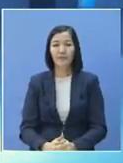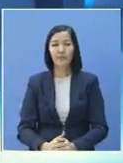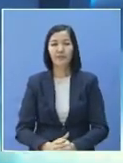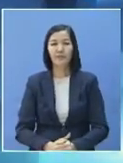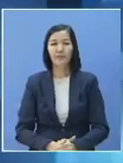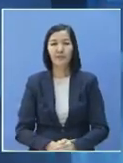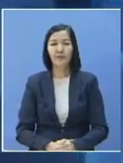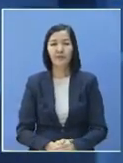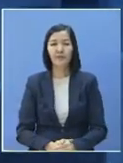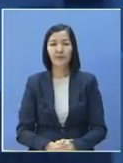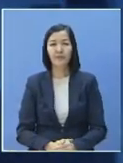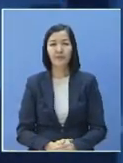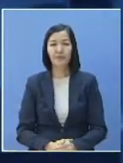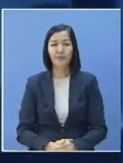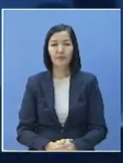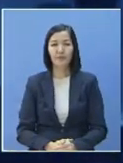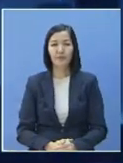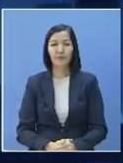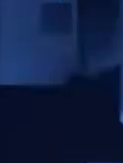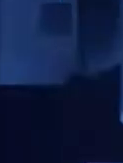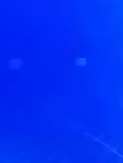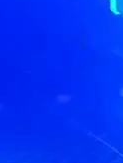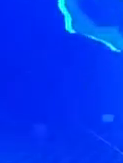Жетісу телеарнасы.